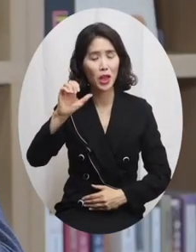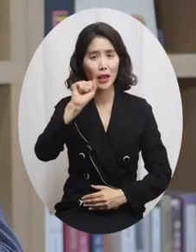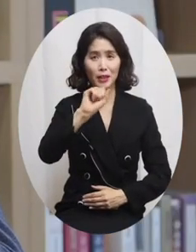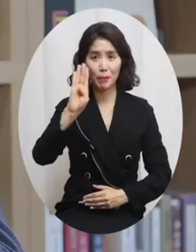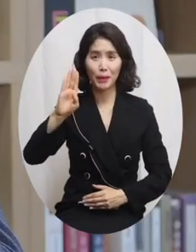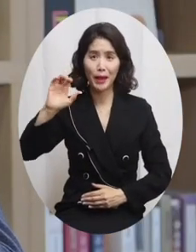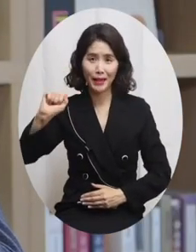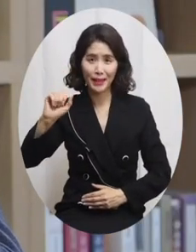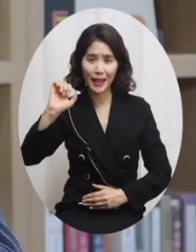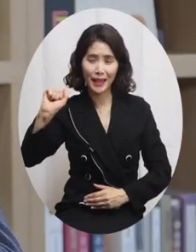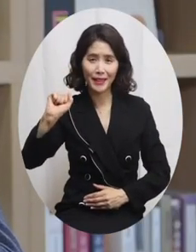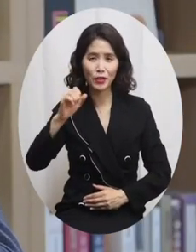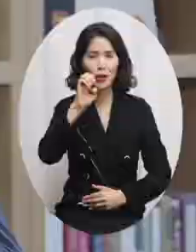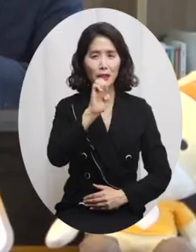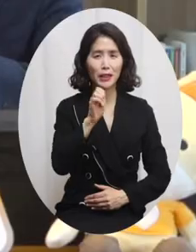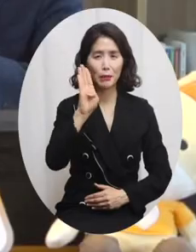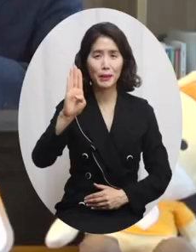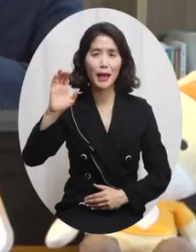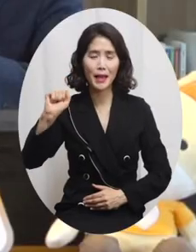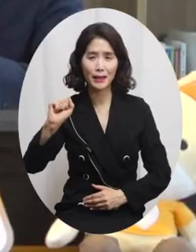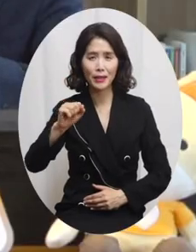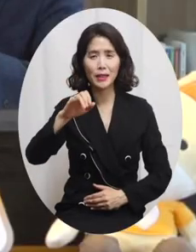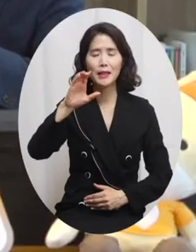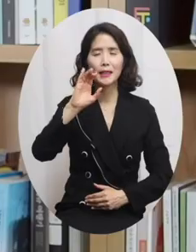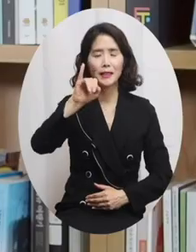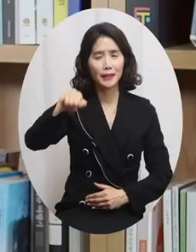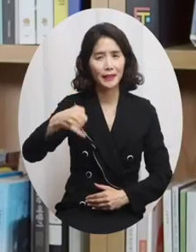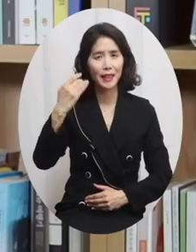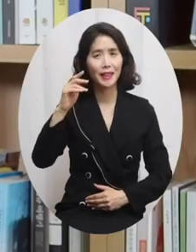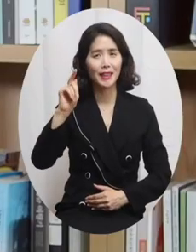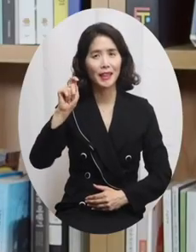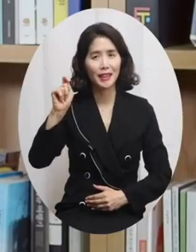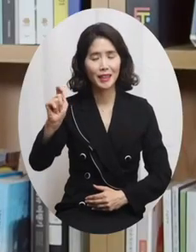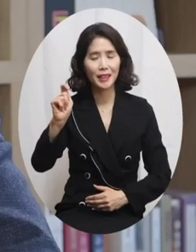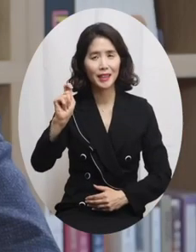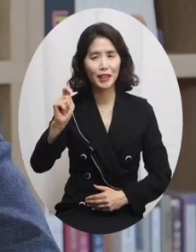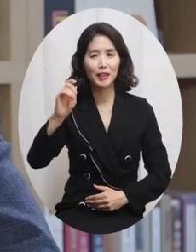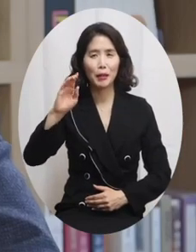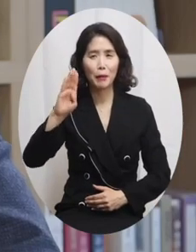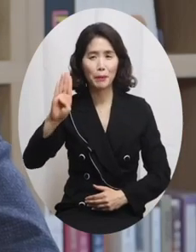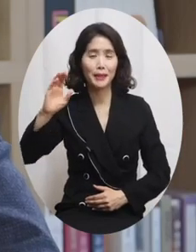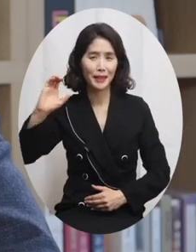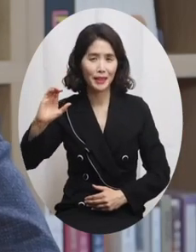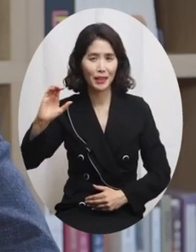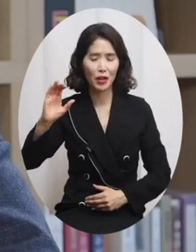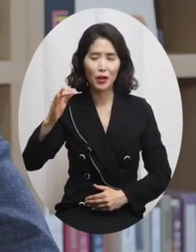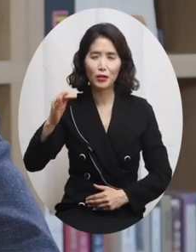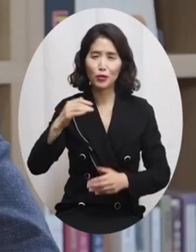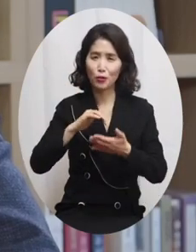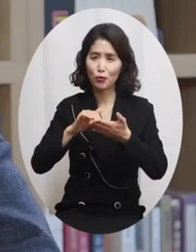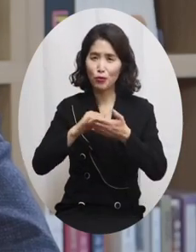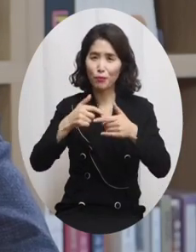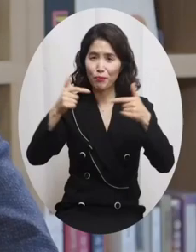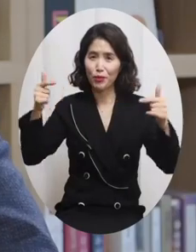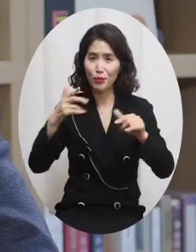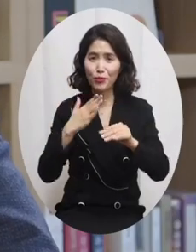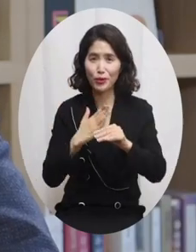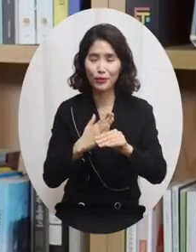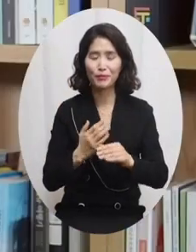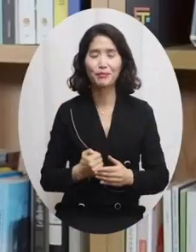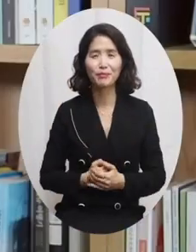SBS, EBS, JTBC, JTBC. MBN도 저쪽에. 예, 예 MBN도 이제 예. 그 삼성 지구에 이제. 예, 예,